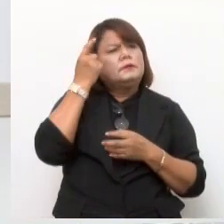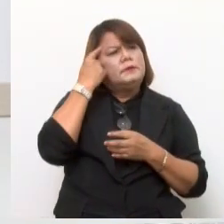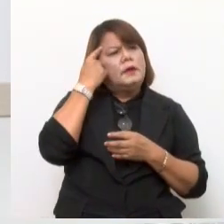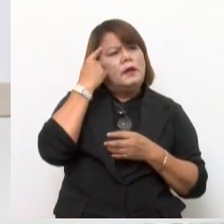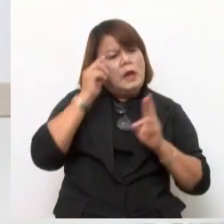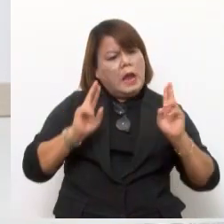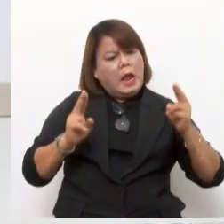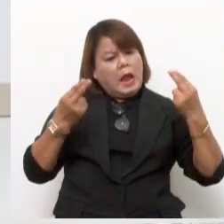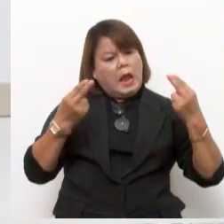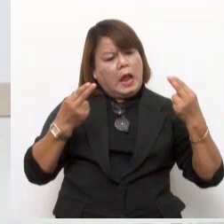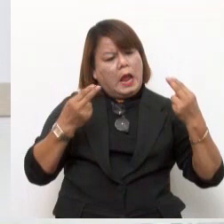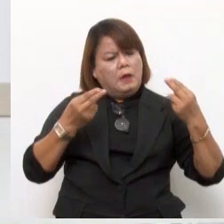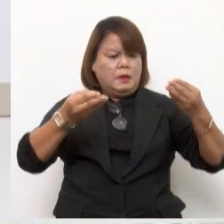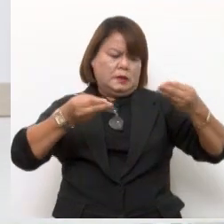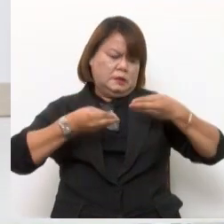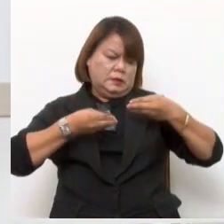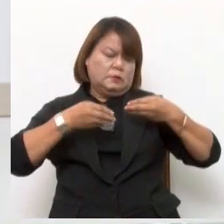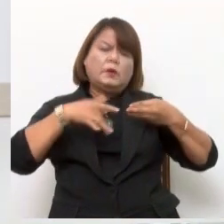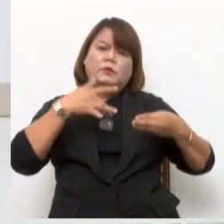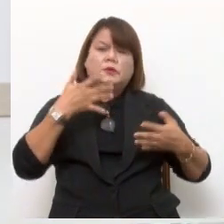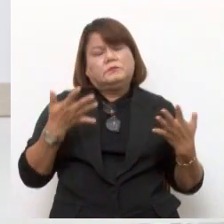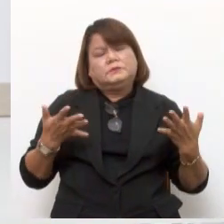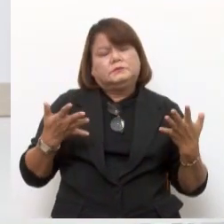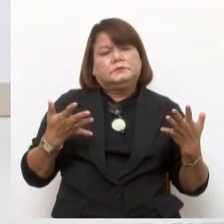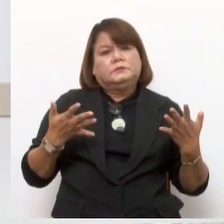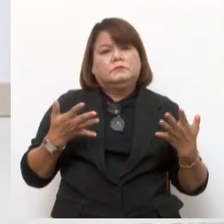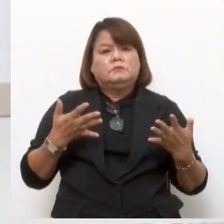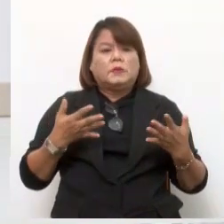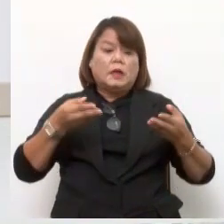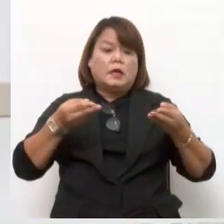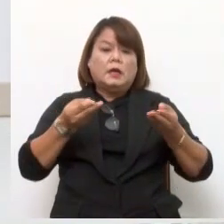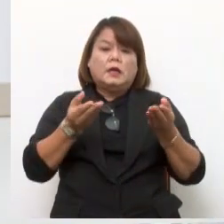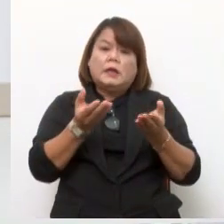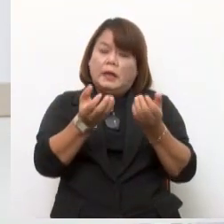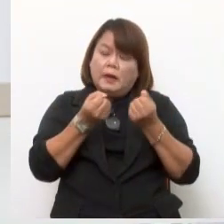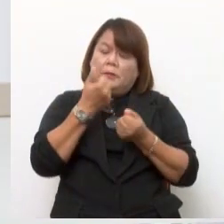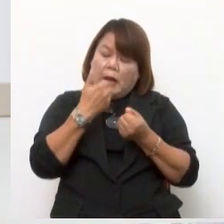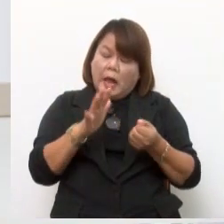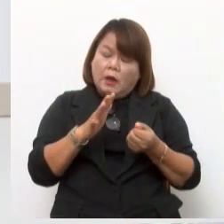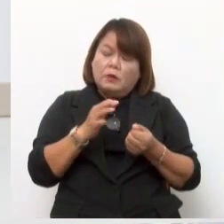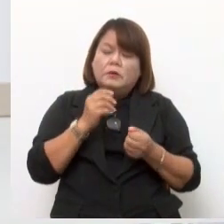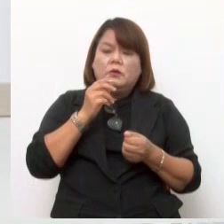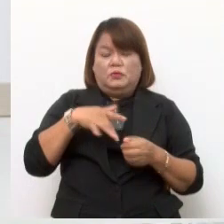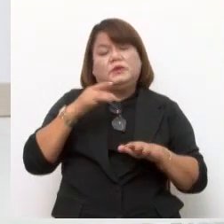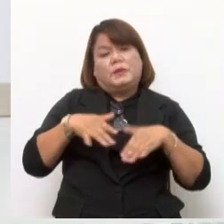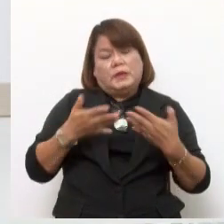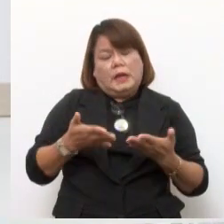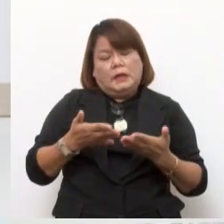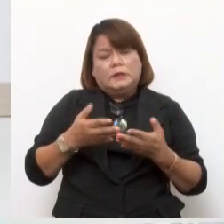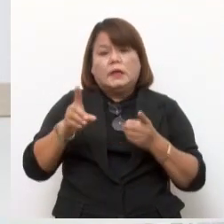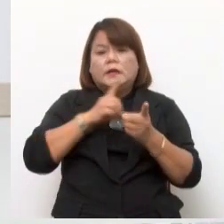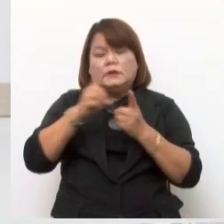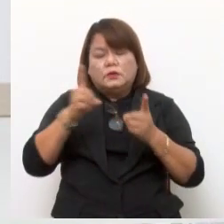ไปไม่ได้คืนความรู้สึกจะเป็นอย่างไรเมื่อได้คืนแล้วมีความรู้สึกเช่นไรถ้าหากสังคมเราได้มีการพึ่งพากันอย่